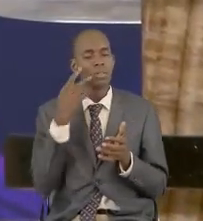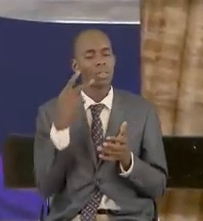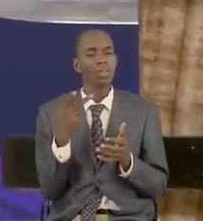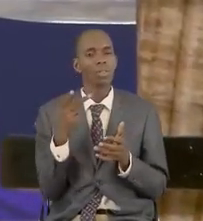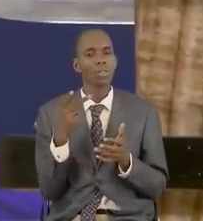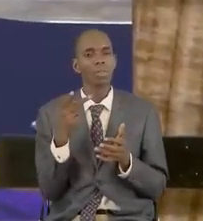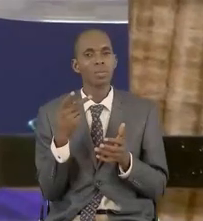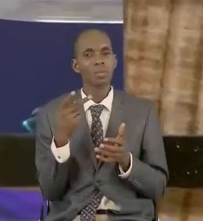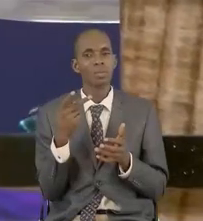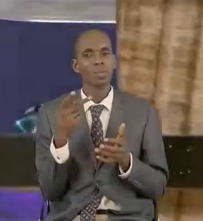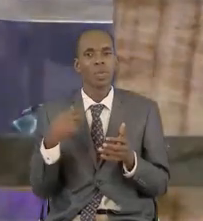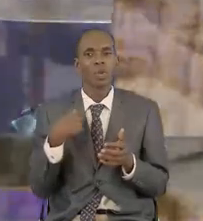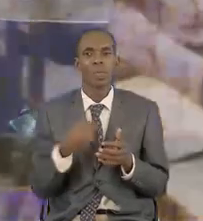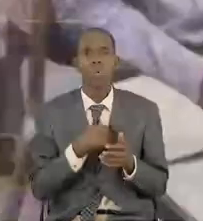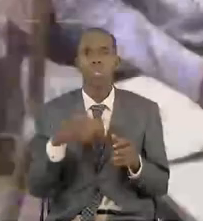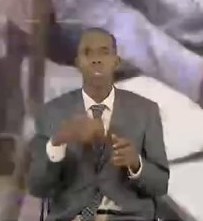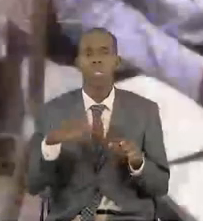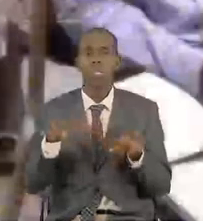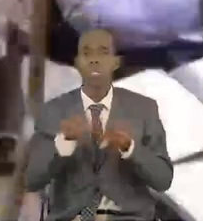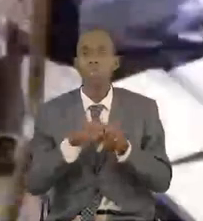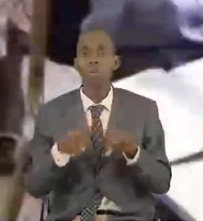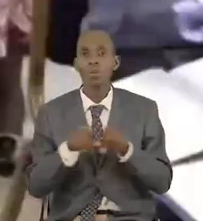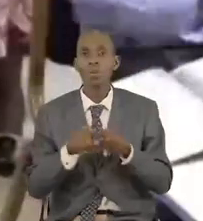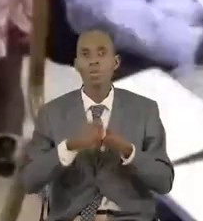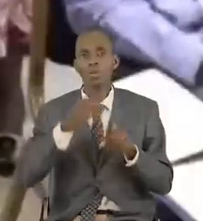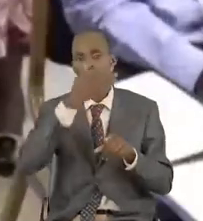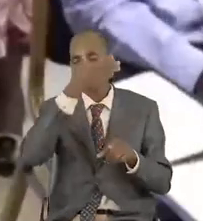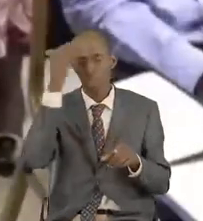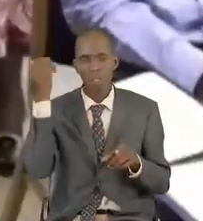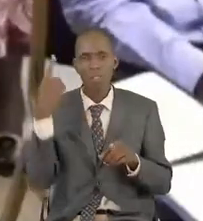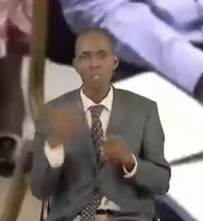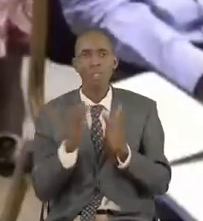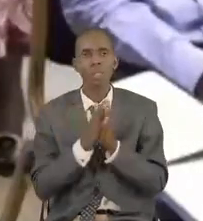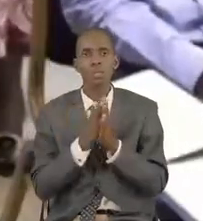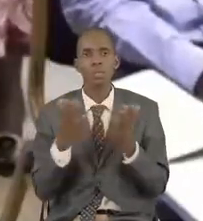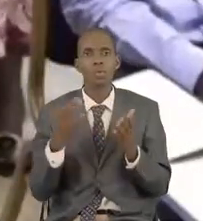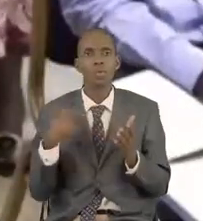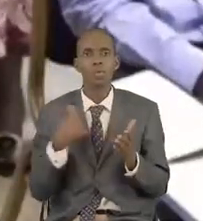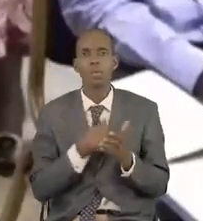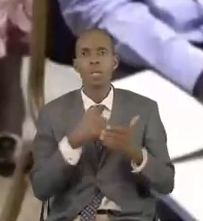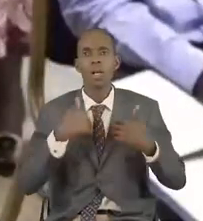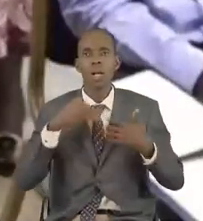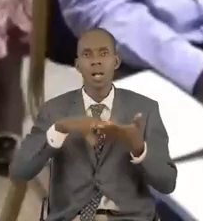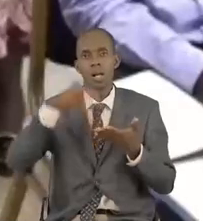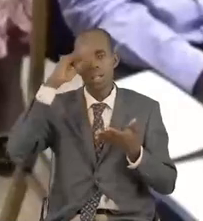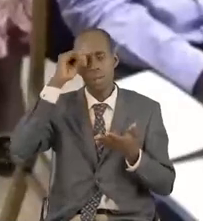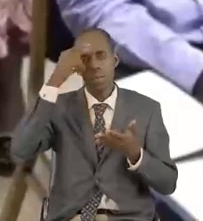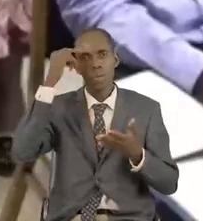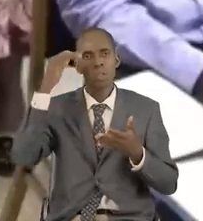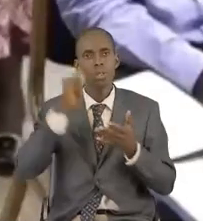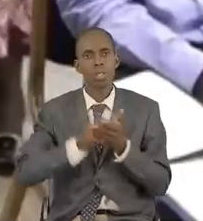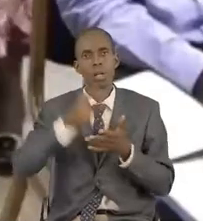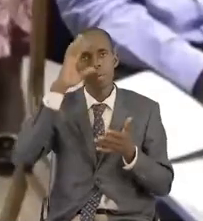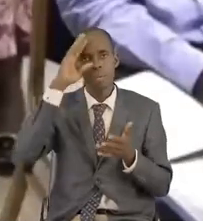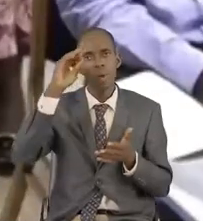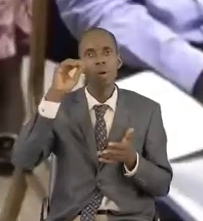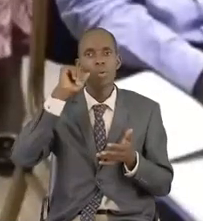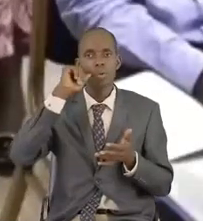eux même on oublie la parole que nous avons apprise parce que l'homme là la femme là a